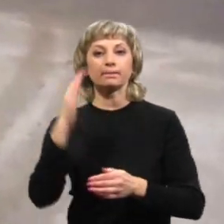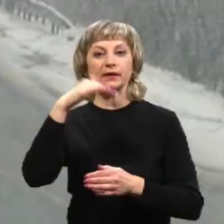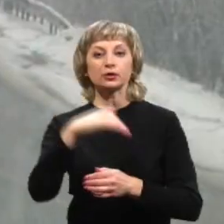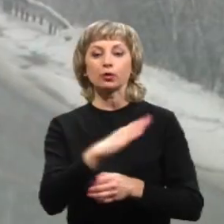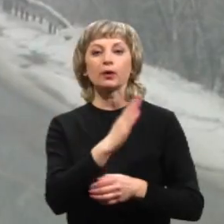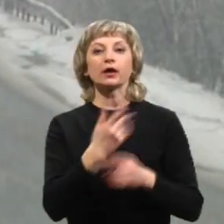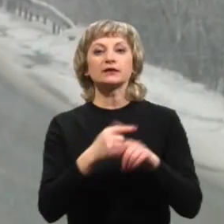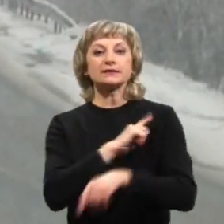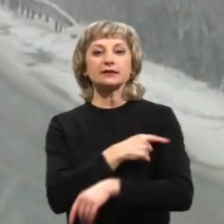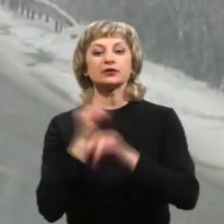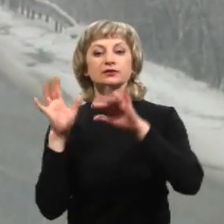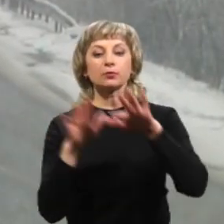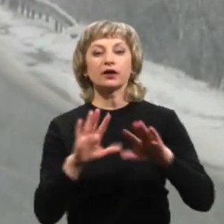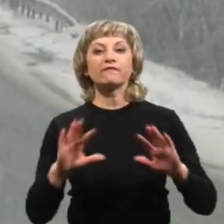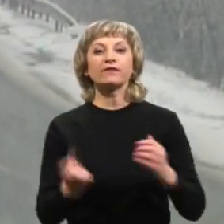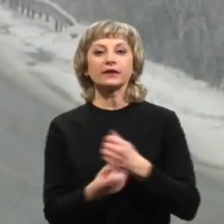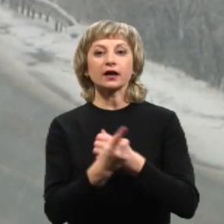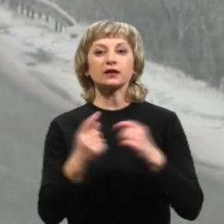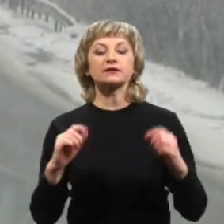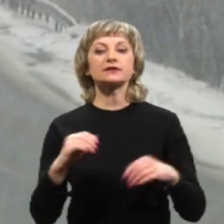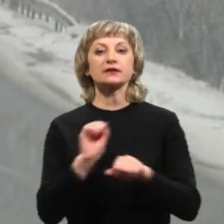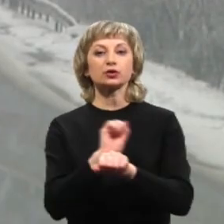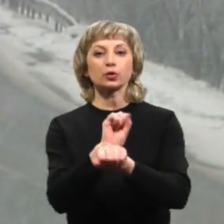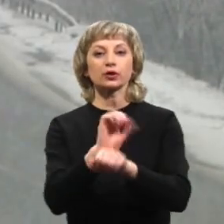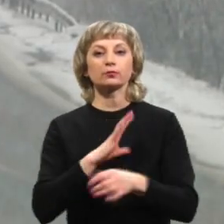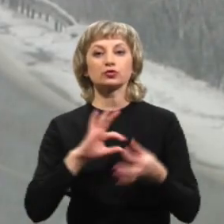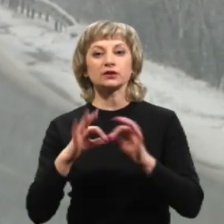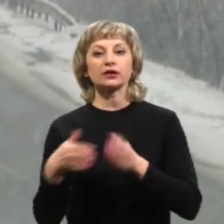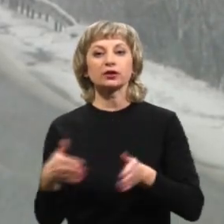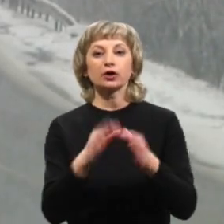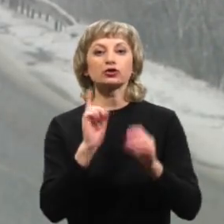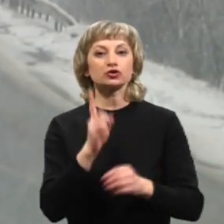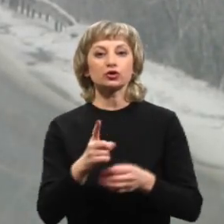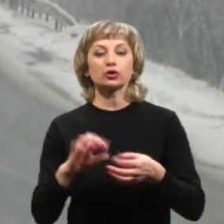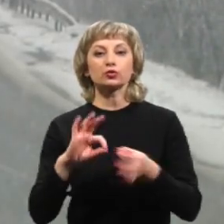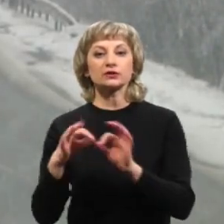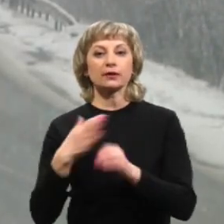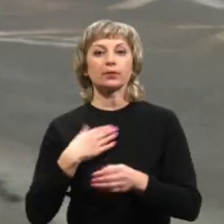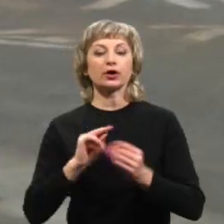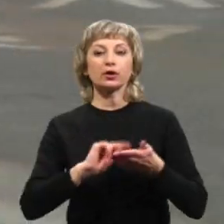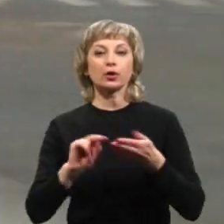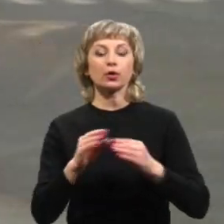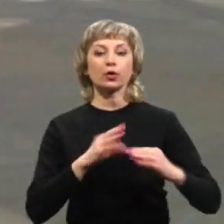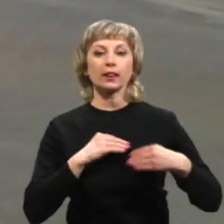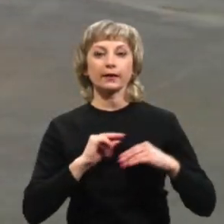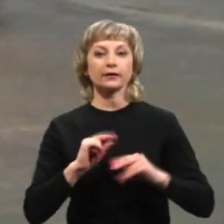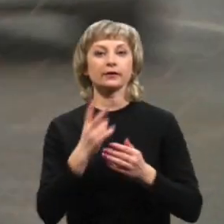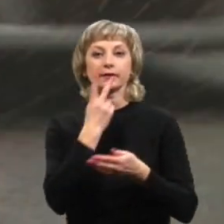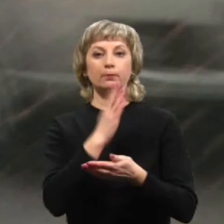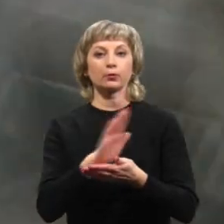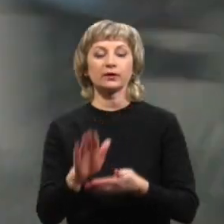під час сильних снігопадів виникали затори та був ускладнений рух. Жодного ускладнення руху мої колеги сьогодні там не помітили.